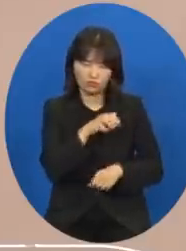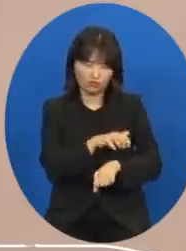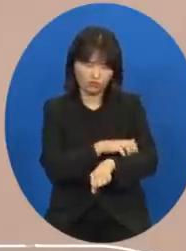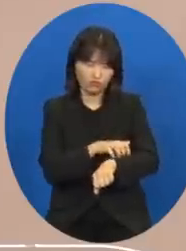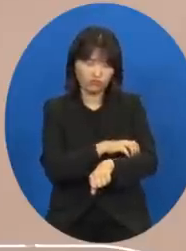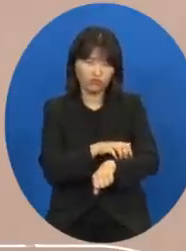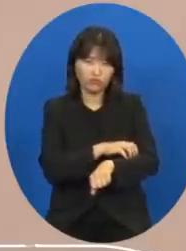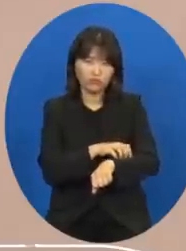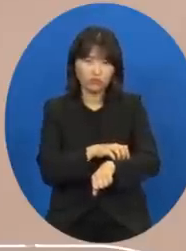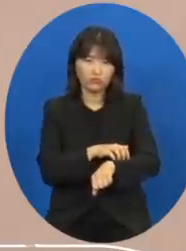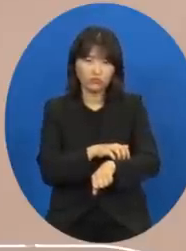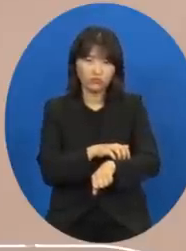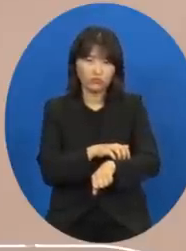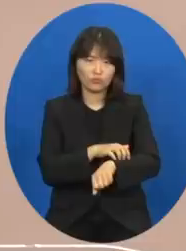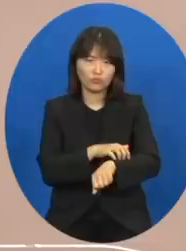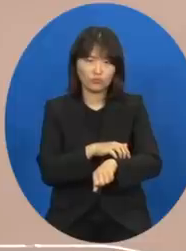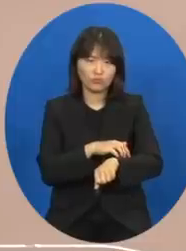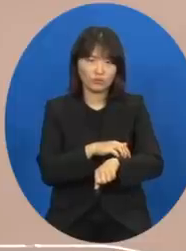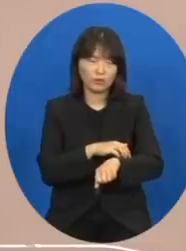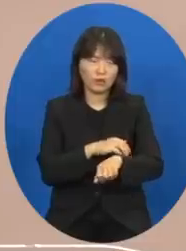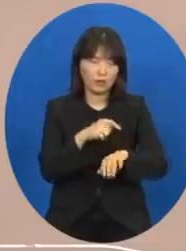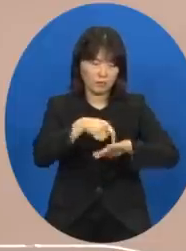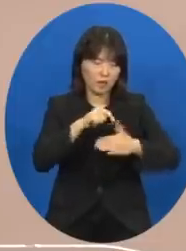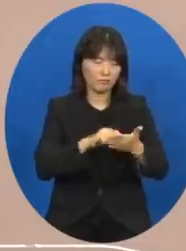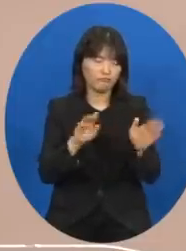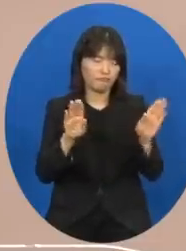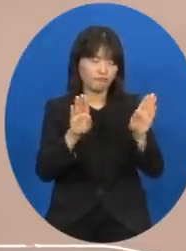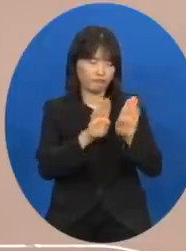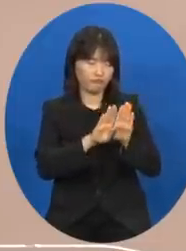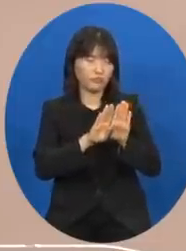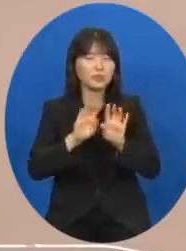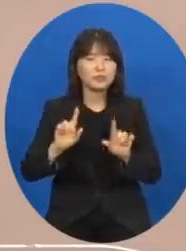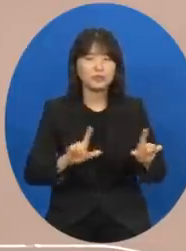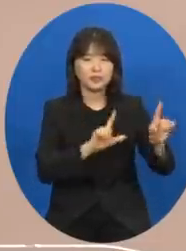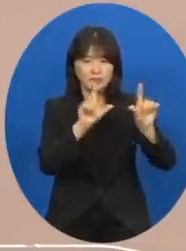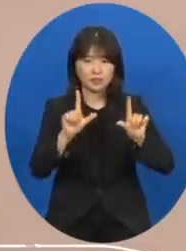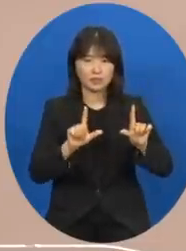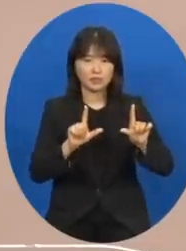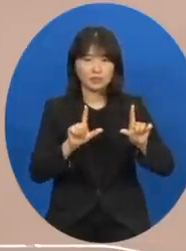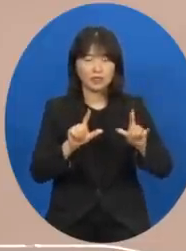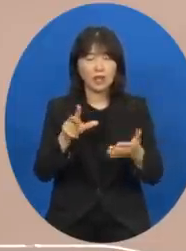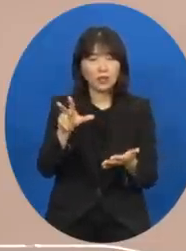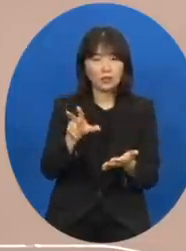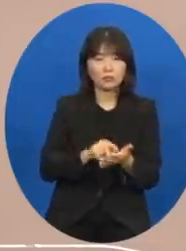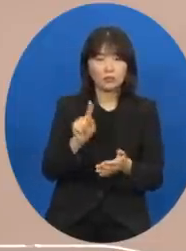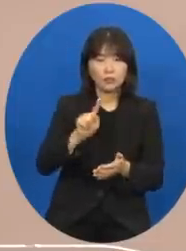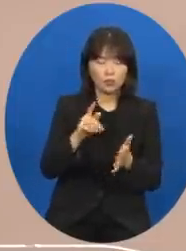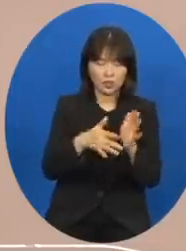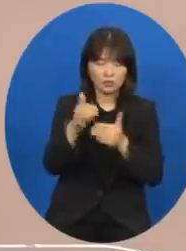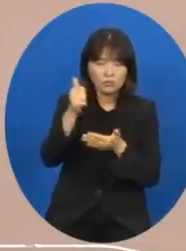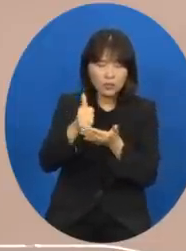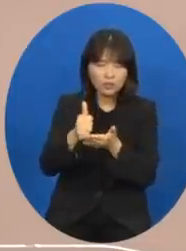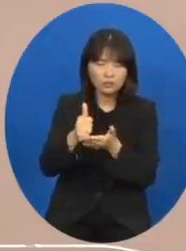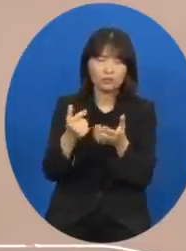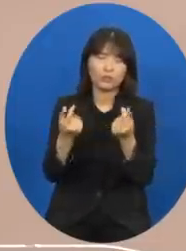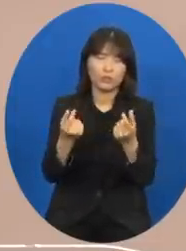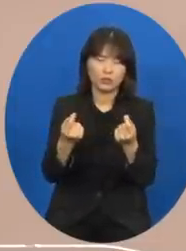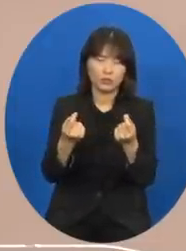하고 그래서 다 마음을 이렇게 닫고 지내잖아요. 문제는 예수님께도 그렇게 한다는